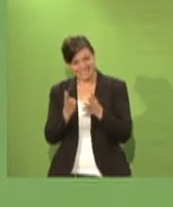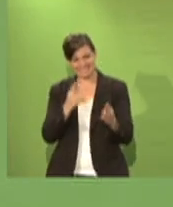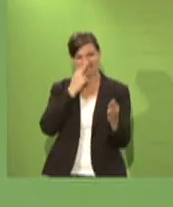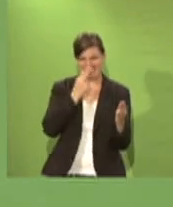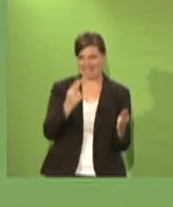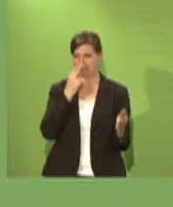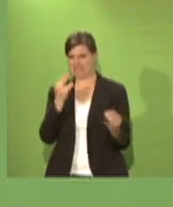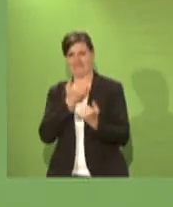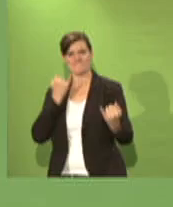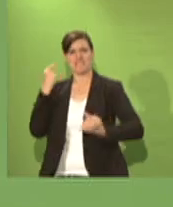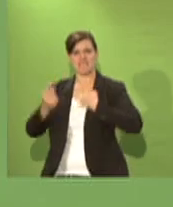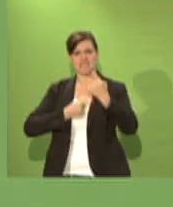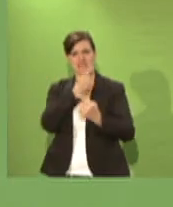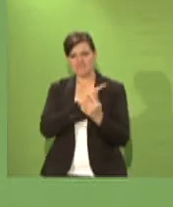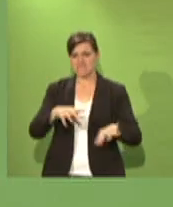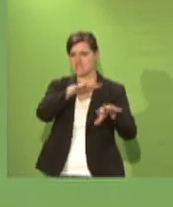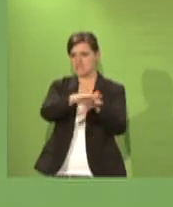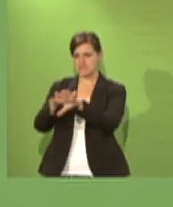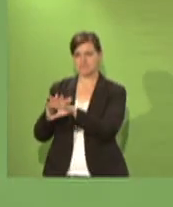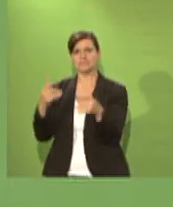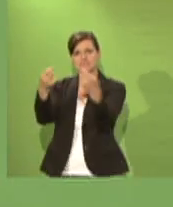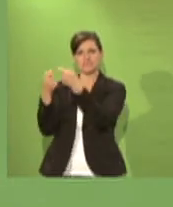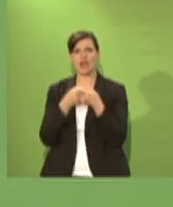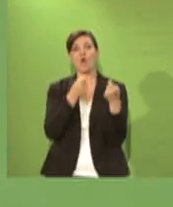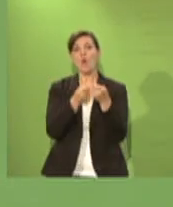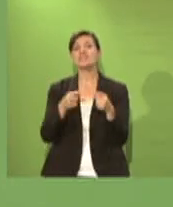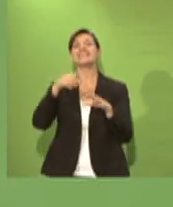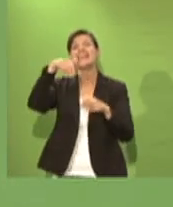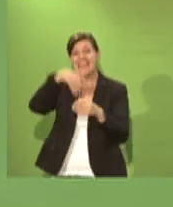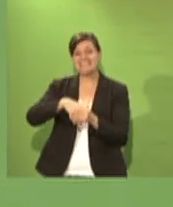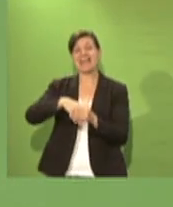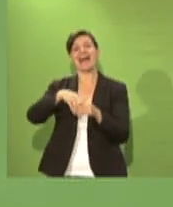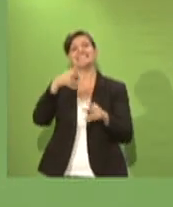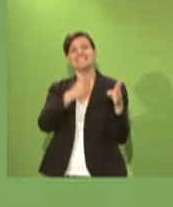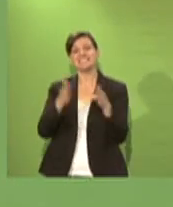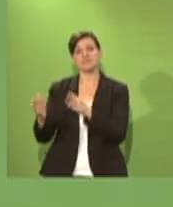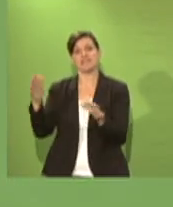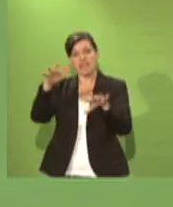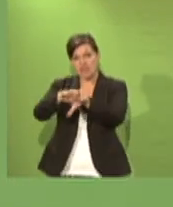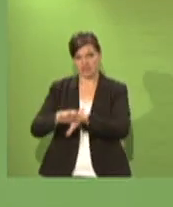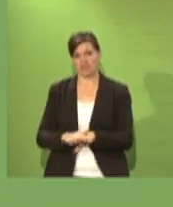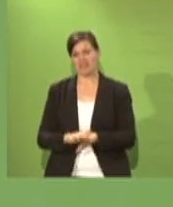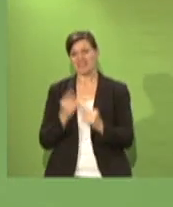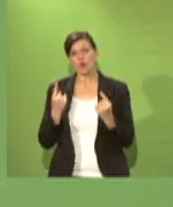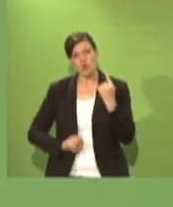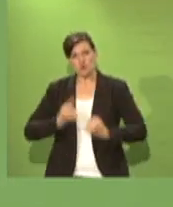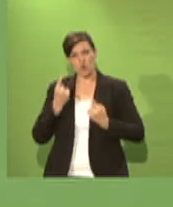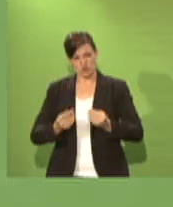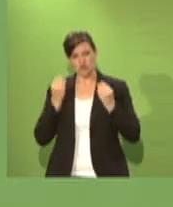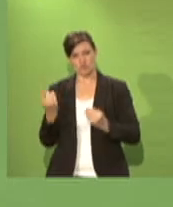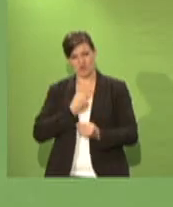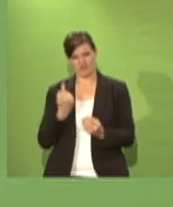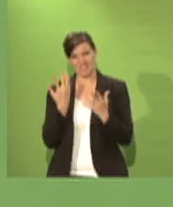Dinge zusammendenken und die die Dinge insofern interdisziplinär andenken. Und dieses Markenzeichen grünen Herangehens, das zeigt sich in